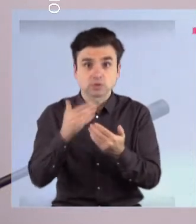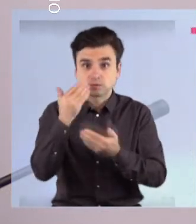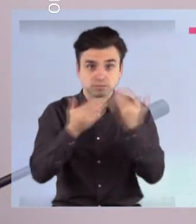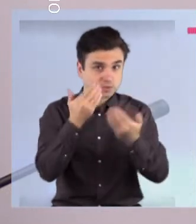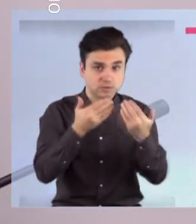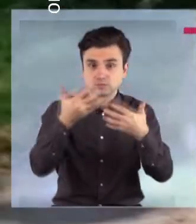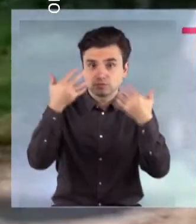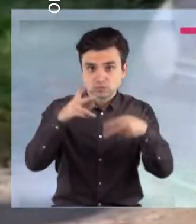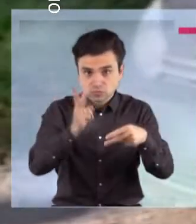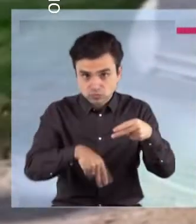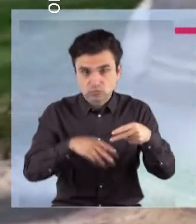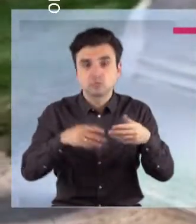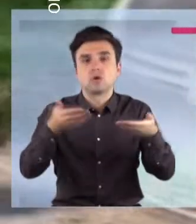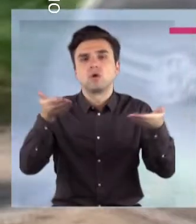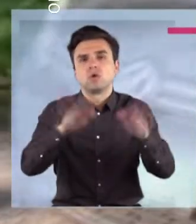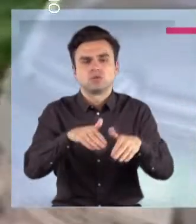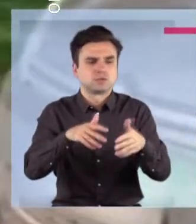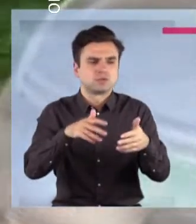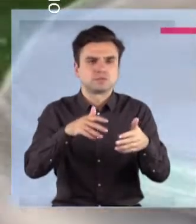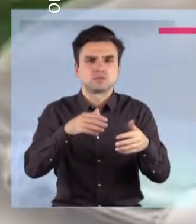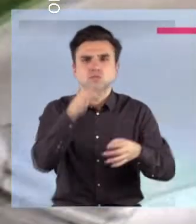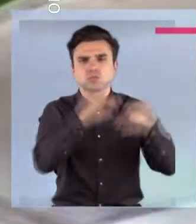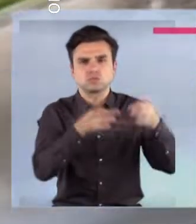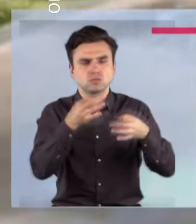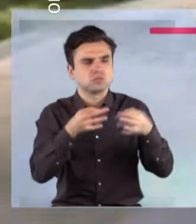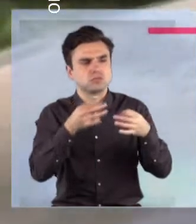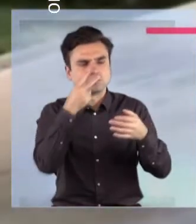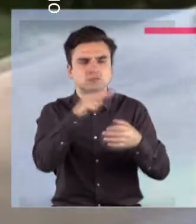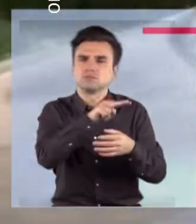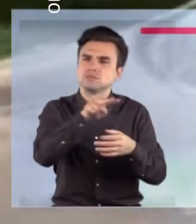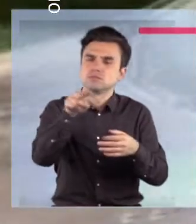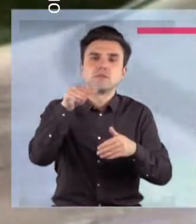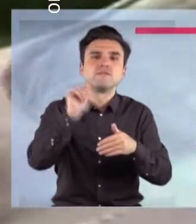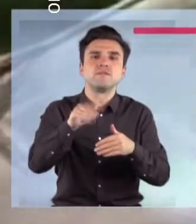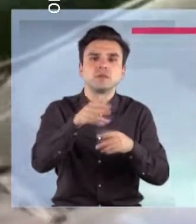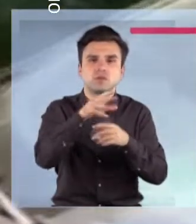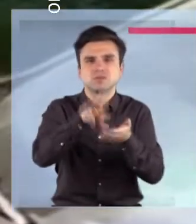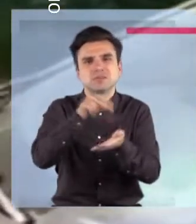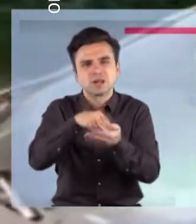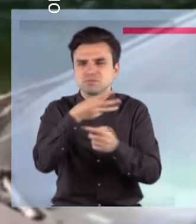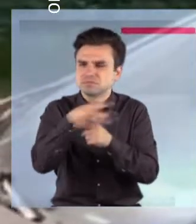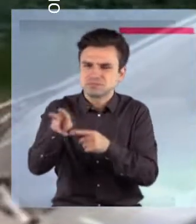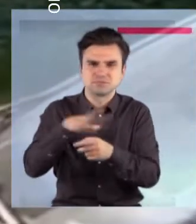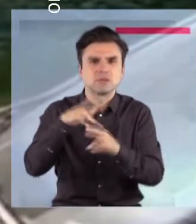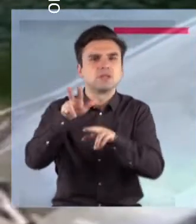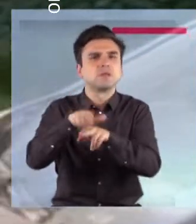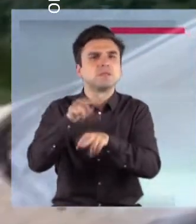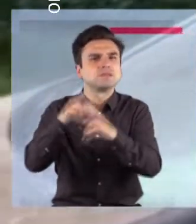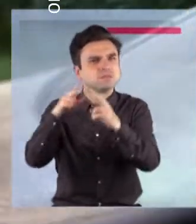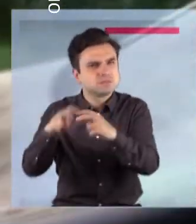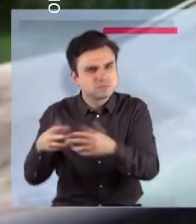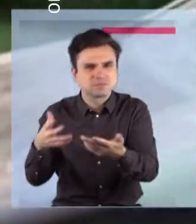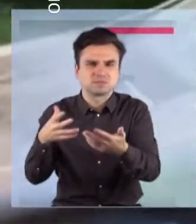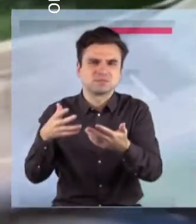Головний слідчий Гоптарів викликав на місце поліцію, написав заяву, а сам інцидент пов'язує зі службовою діяльністю, а